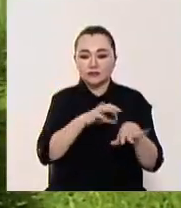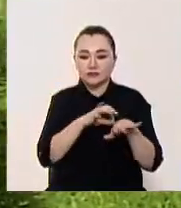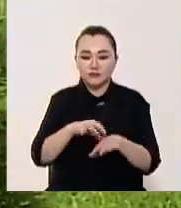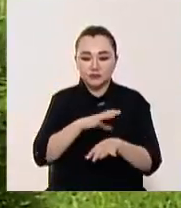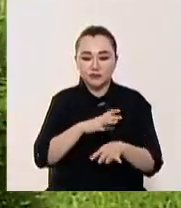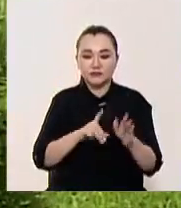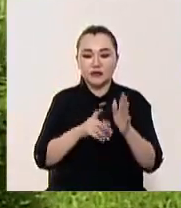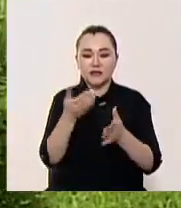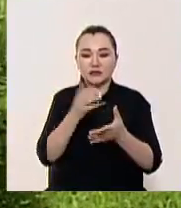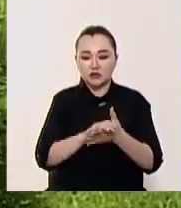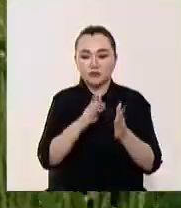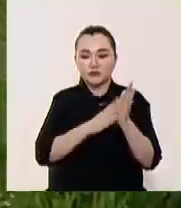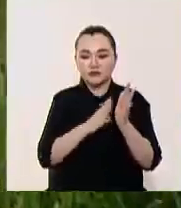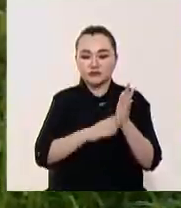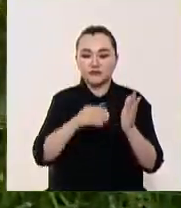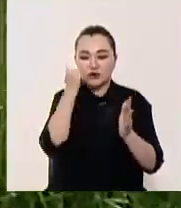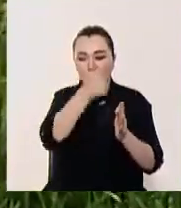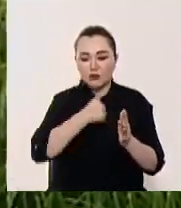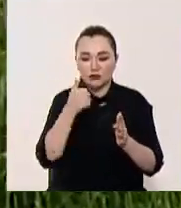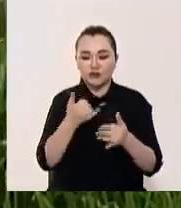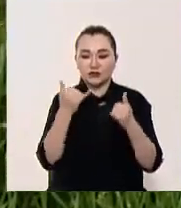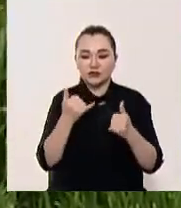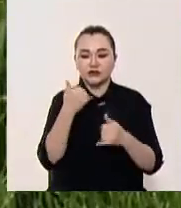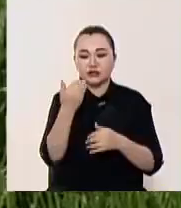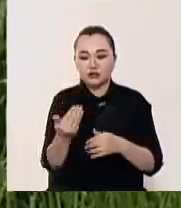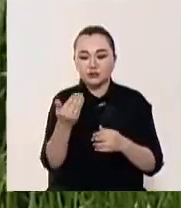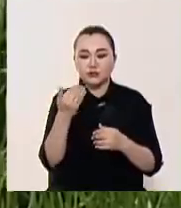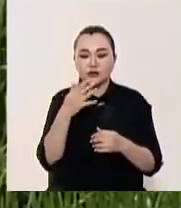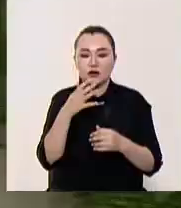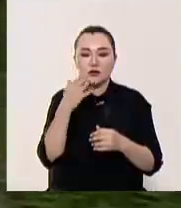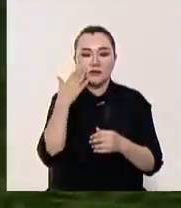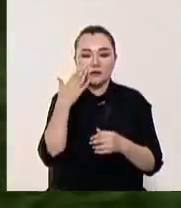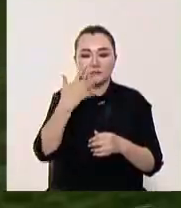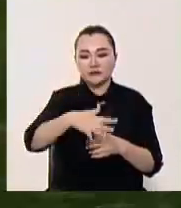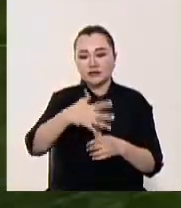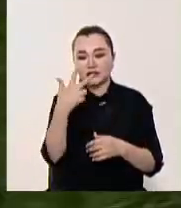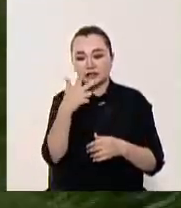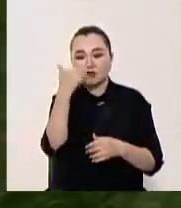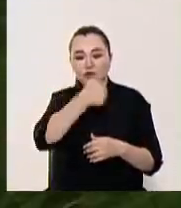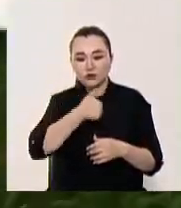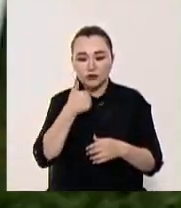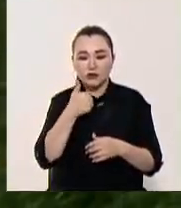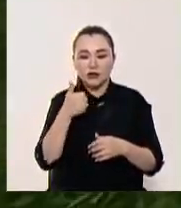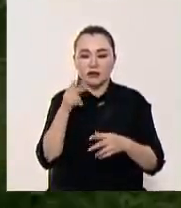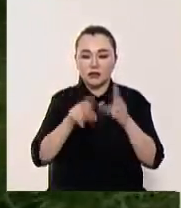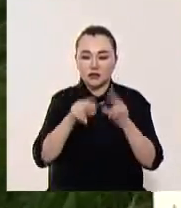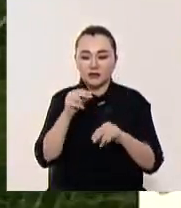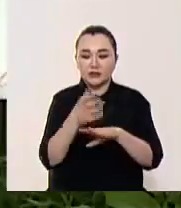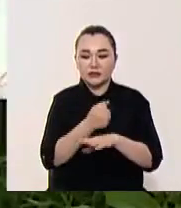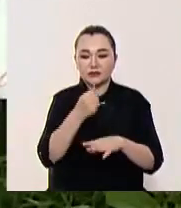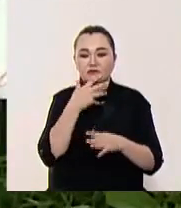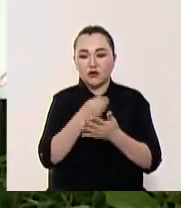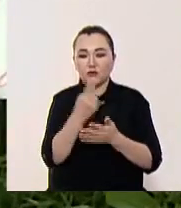ним в сентябре 90-го года. Сейчас ему предположительно 53. Женщина надеется найти свою первую